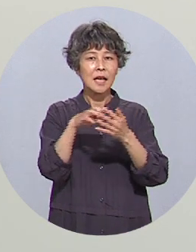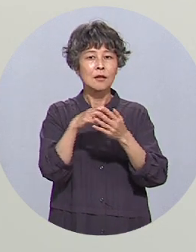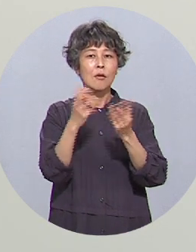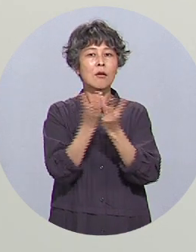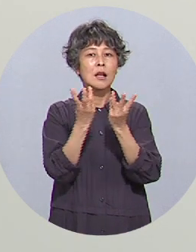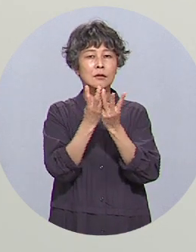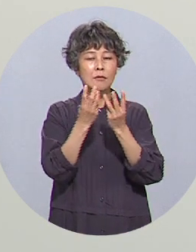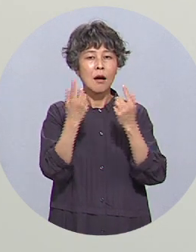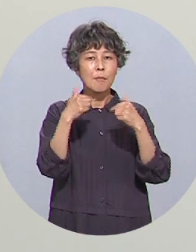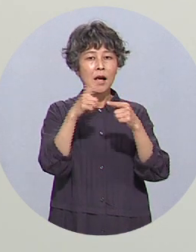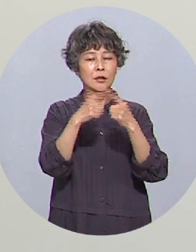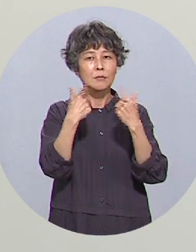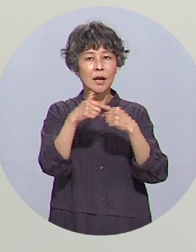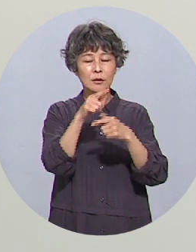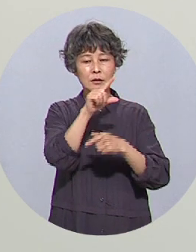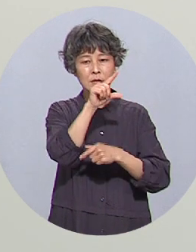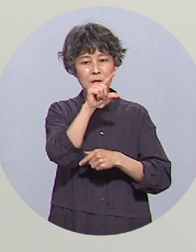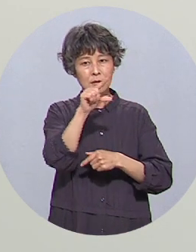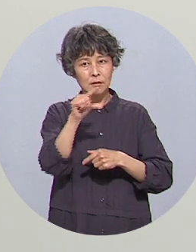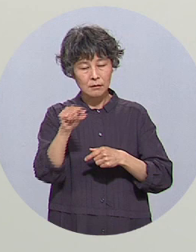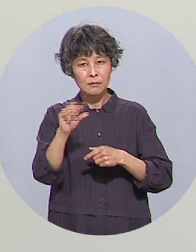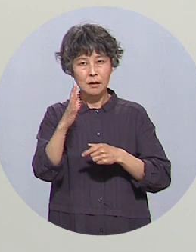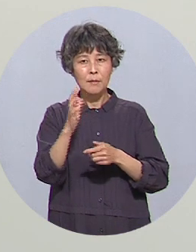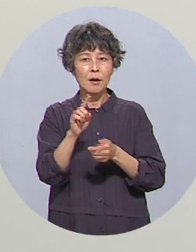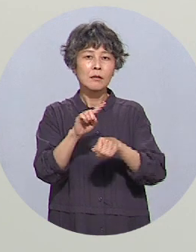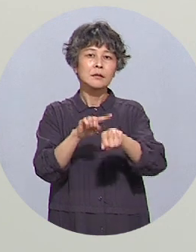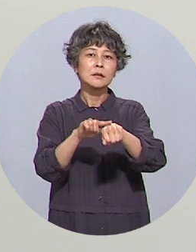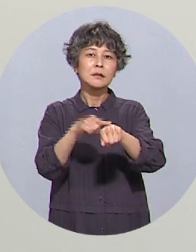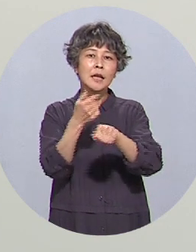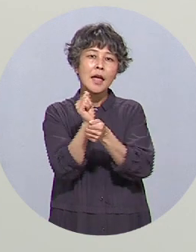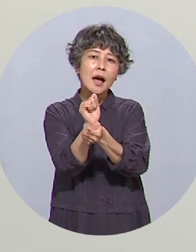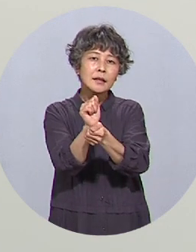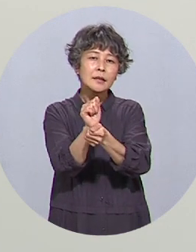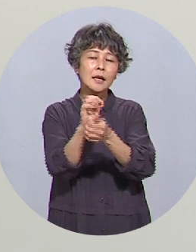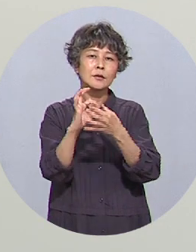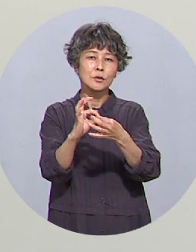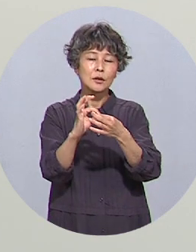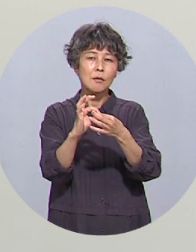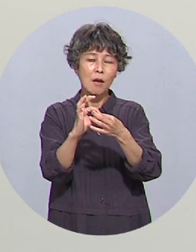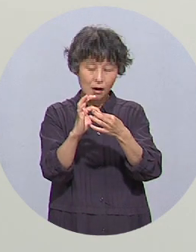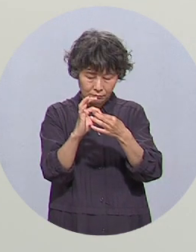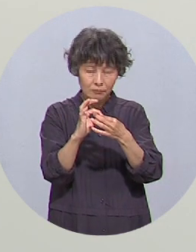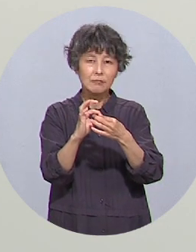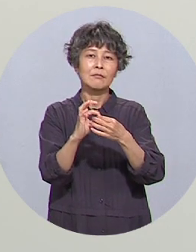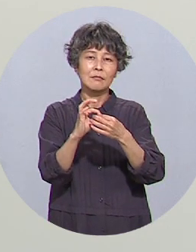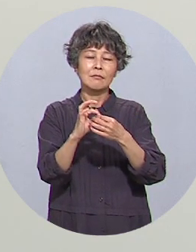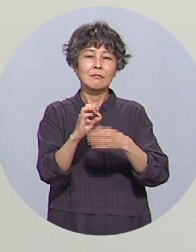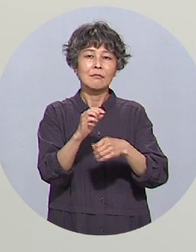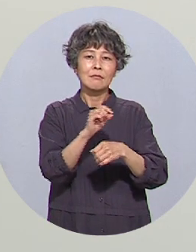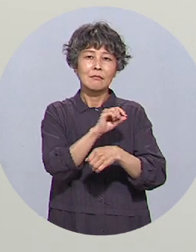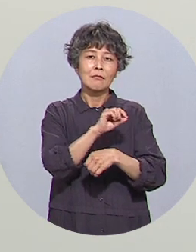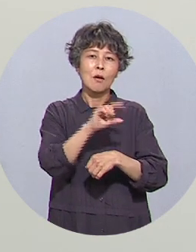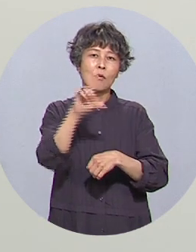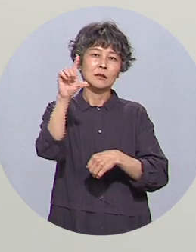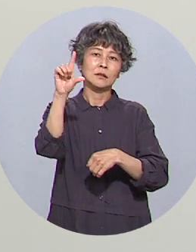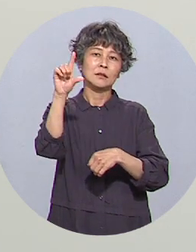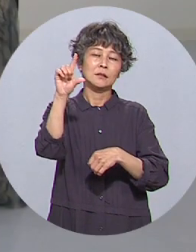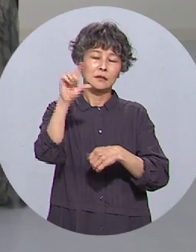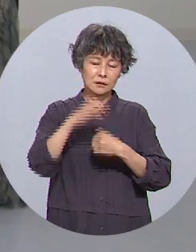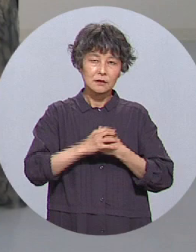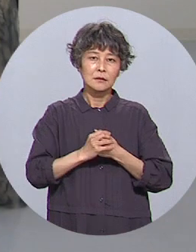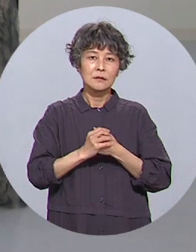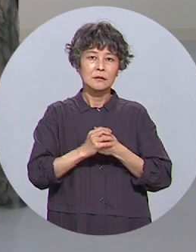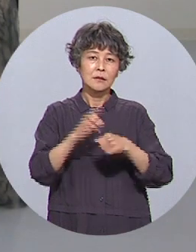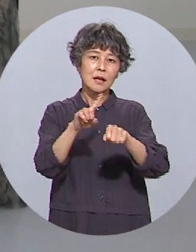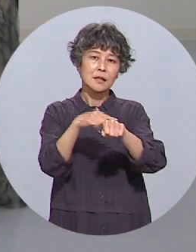は年々減少してきているんですけれども、性犯罪事件に関してはですね、依然として未だに多いのが現状になってます、う